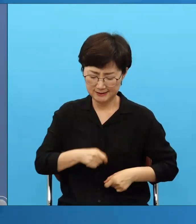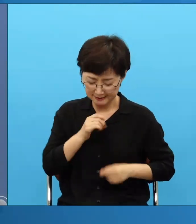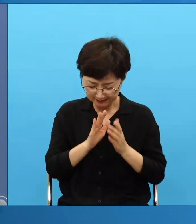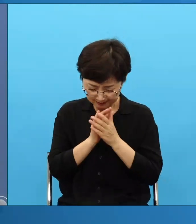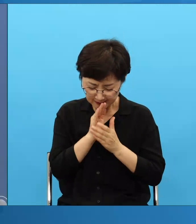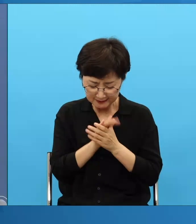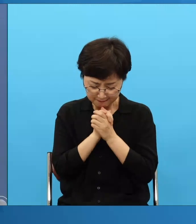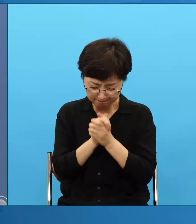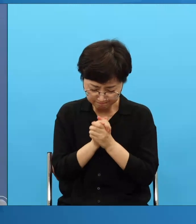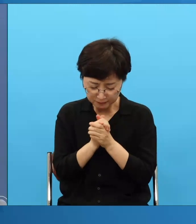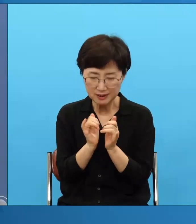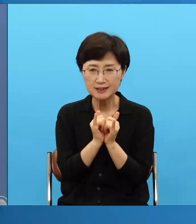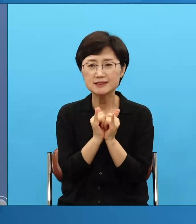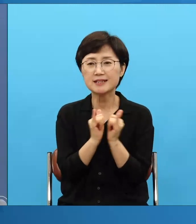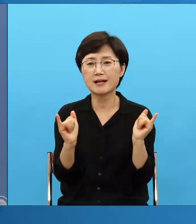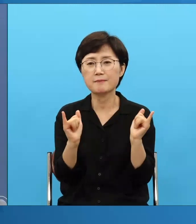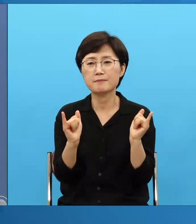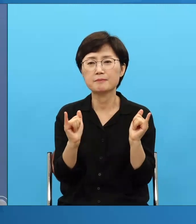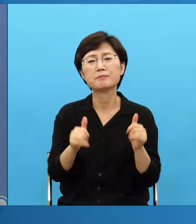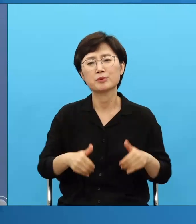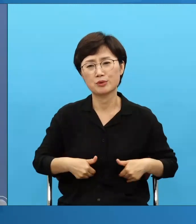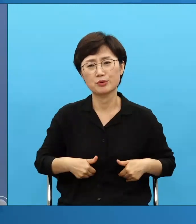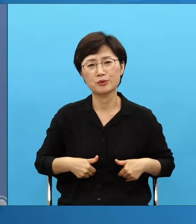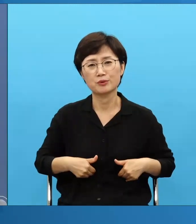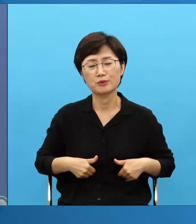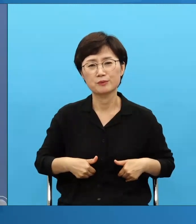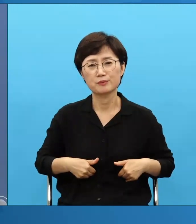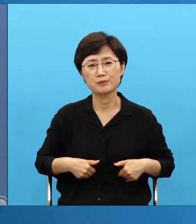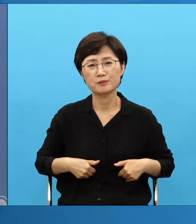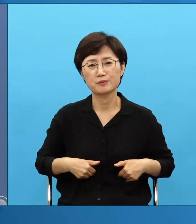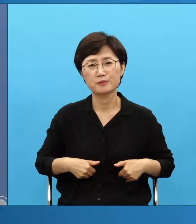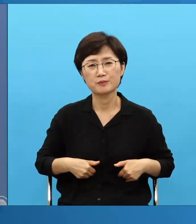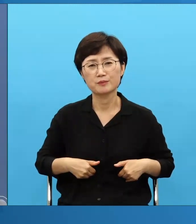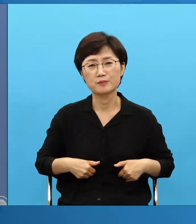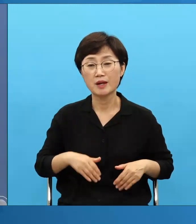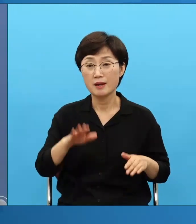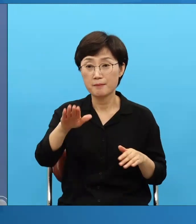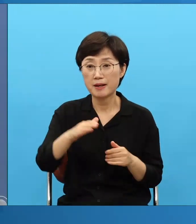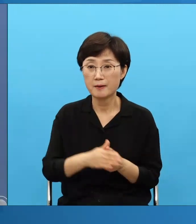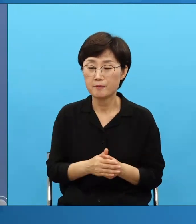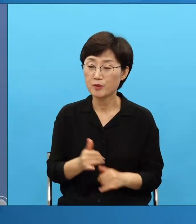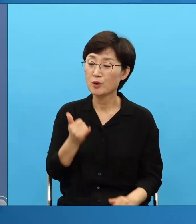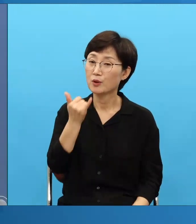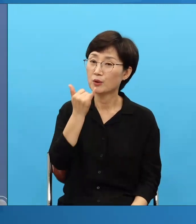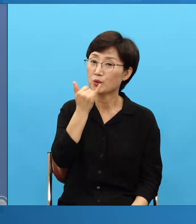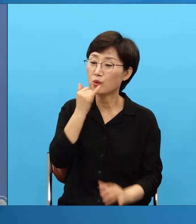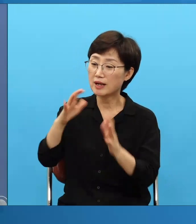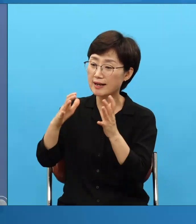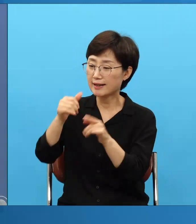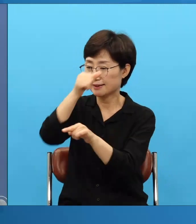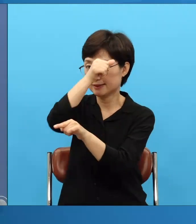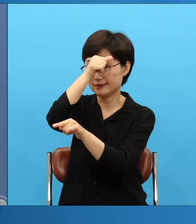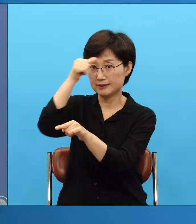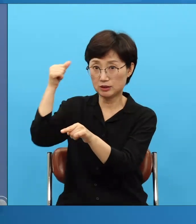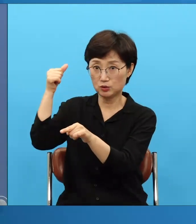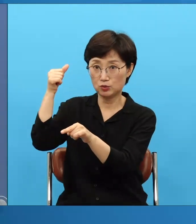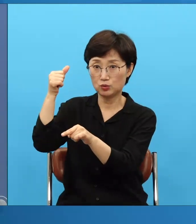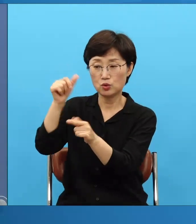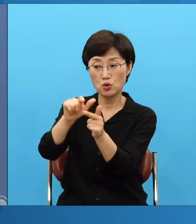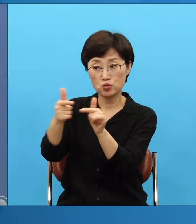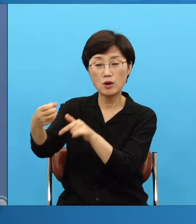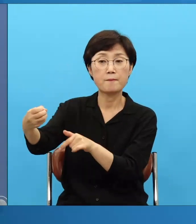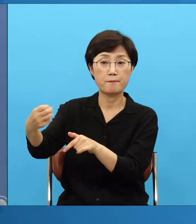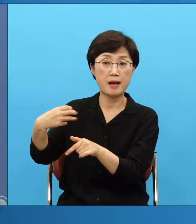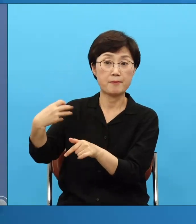officers arise who truly prays, that's all we need. 독일에 장모님들이 얘기했어요. Now there are some elders who spoke in